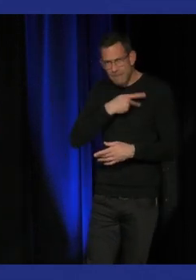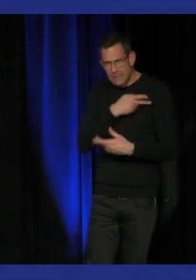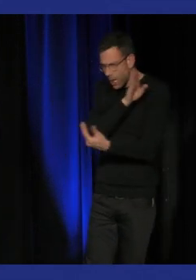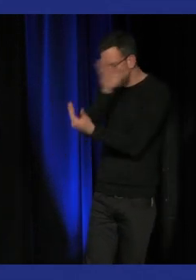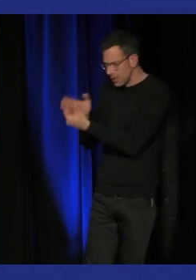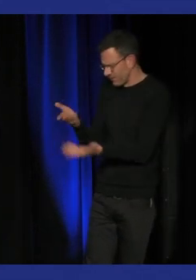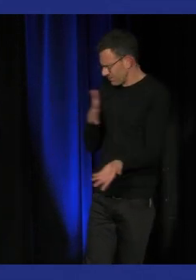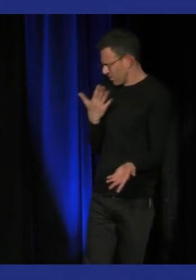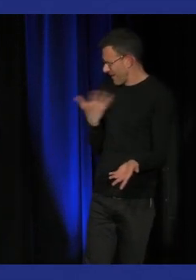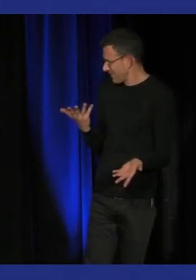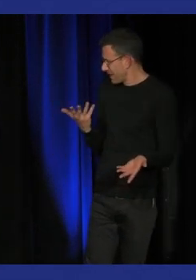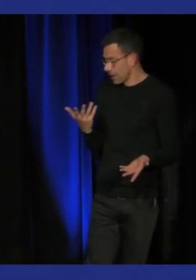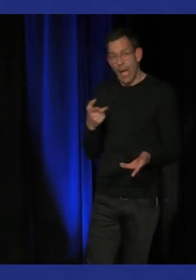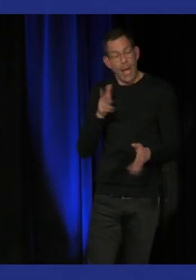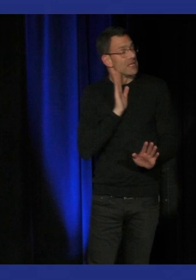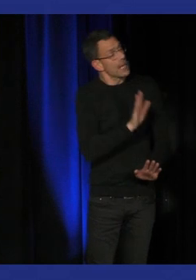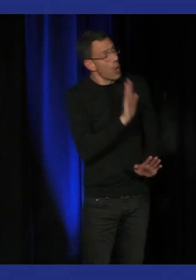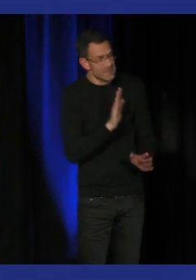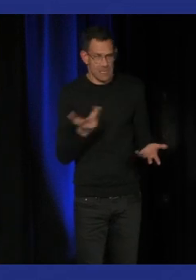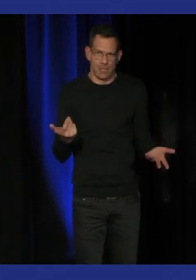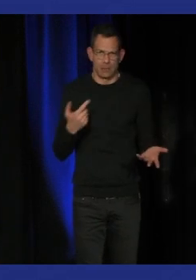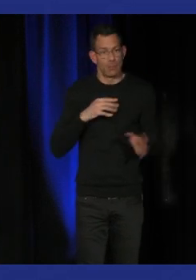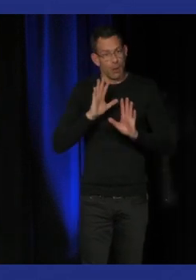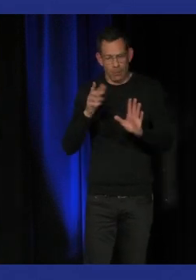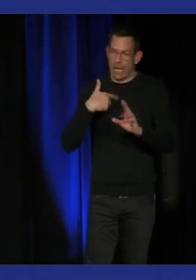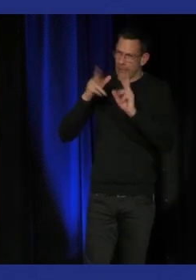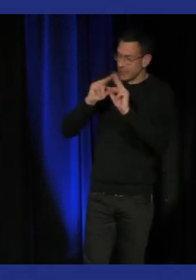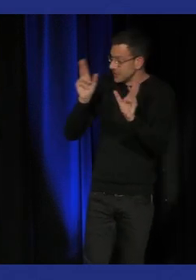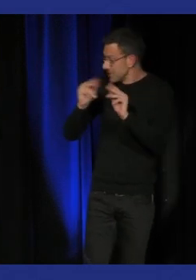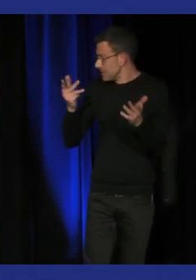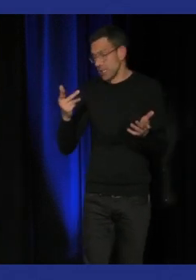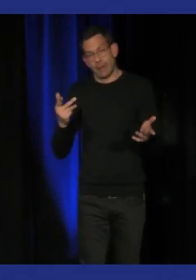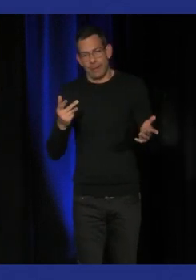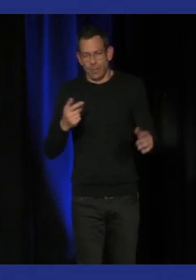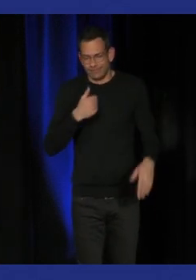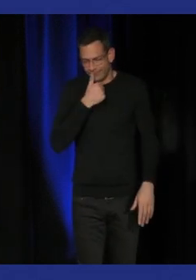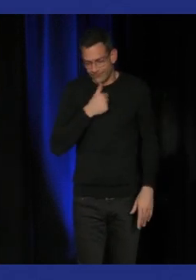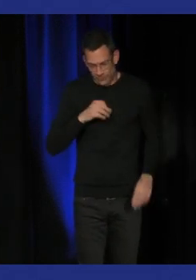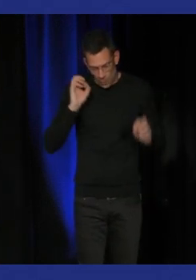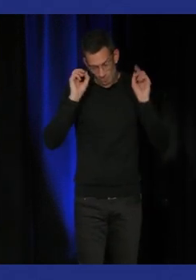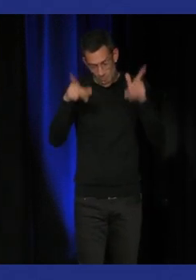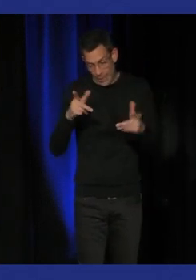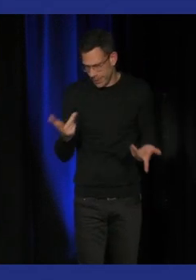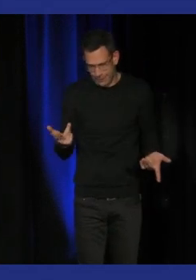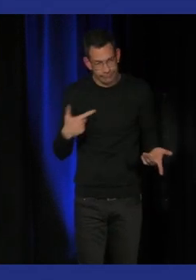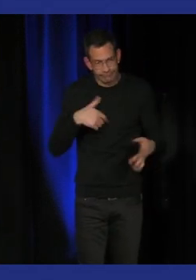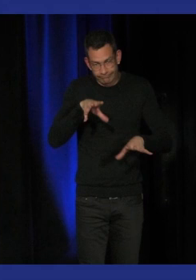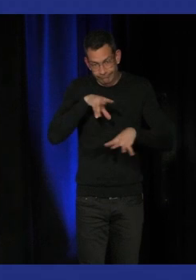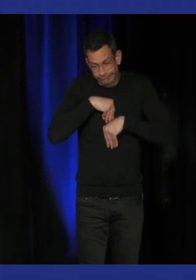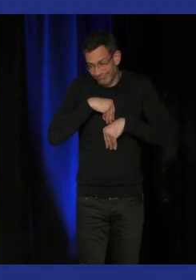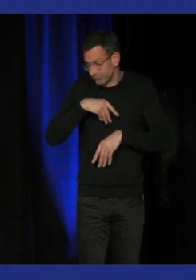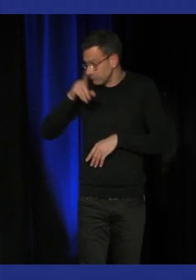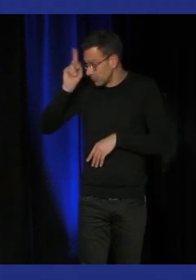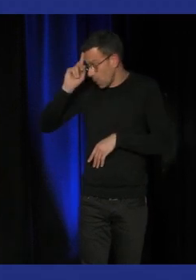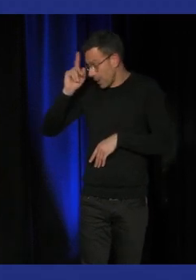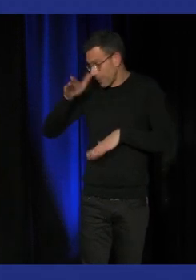bon, bah, des fois, j'explique, et puis après, bah, je fais bon, d'accord. Et je cède, parce que c'est la seule... Enfin, parce que je pense